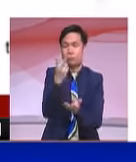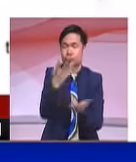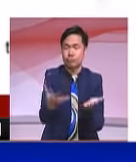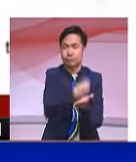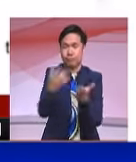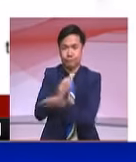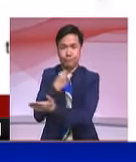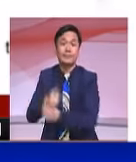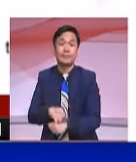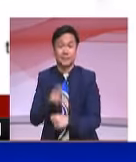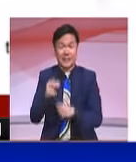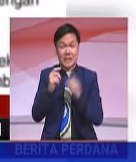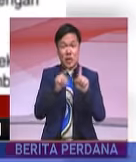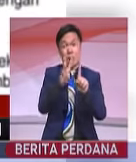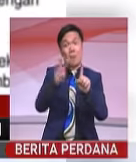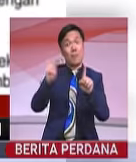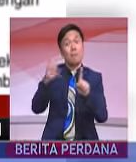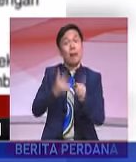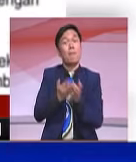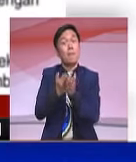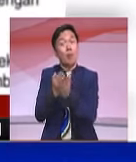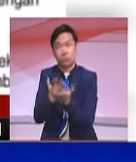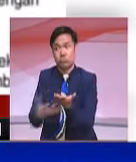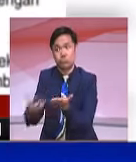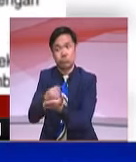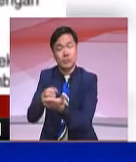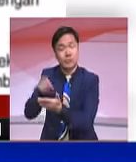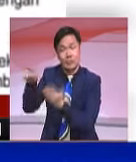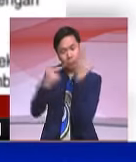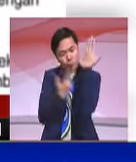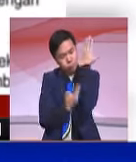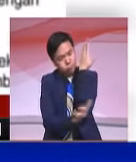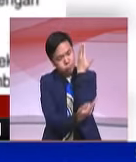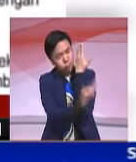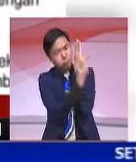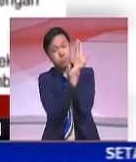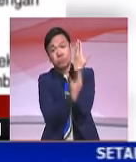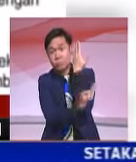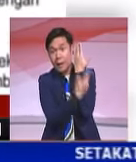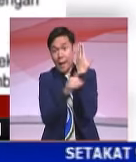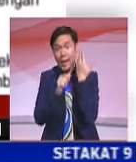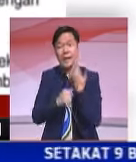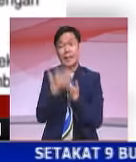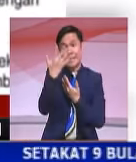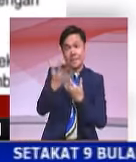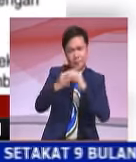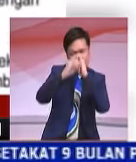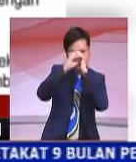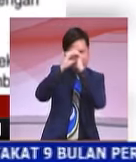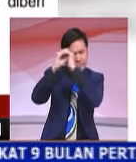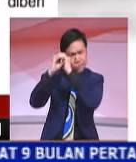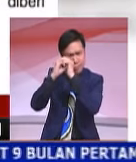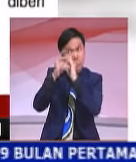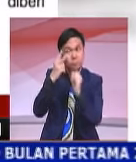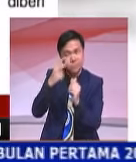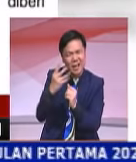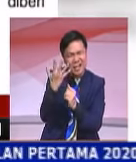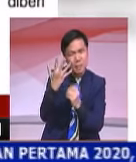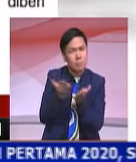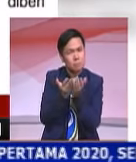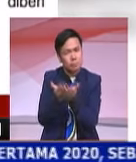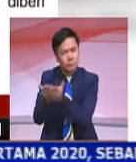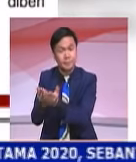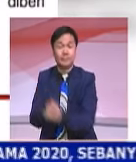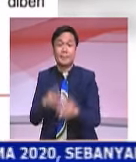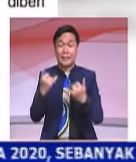operasi sama, 164 bot turut dikesan di perairan negara melalui 5 aktiviti penglihatan. Manakala menerusi